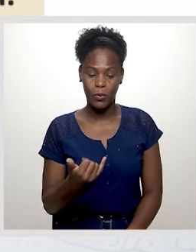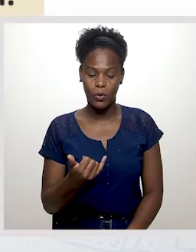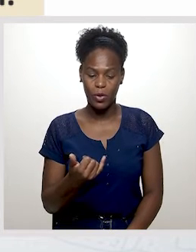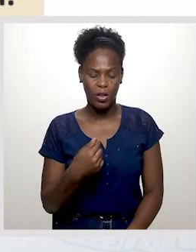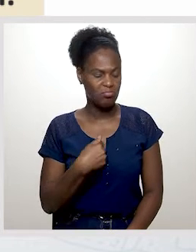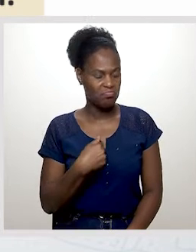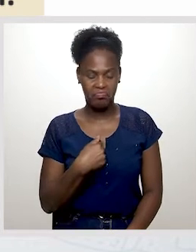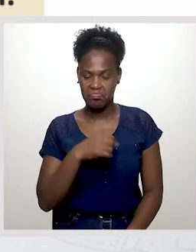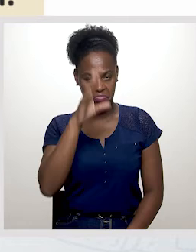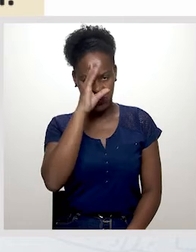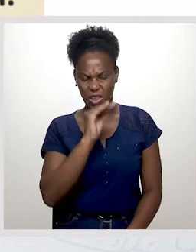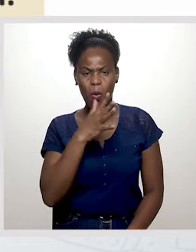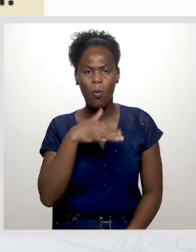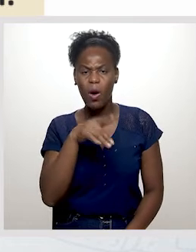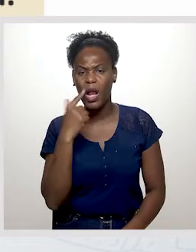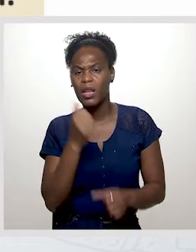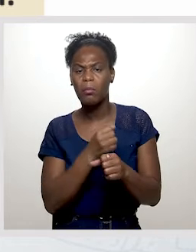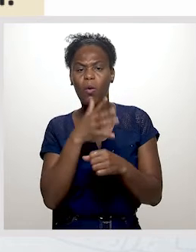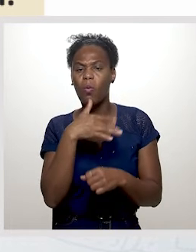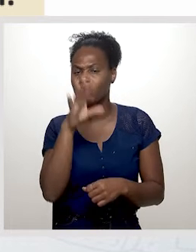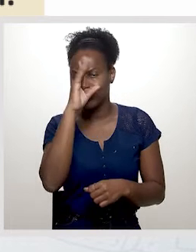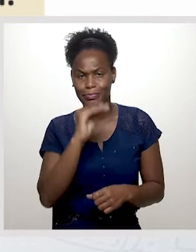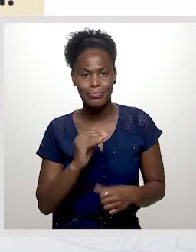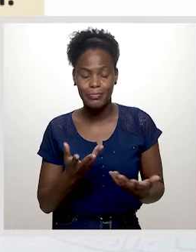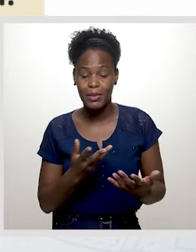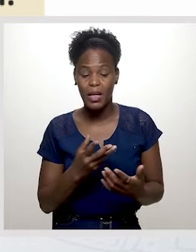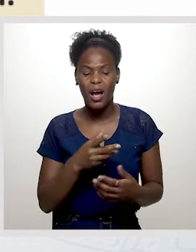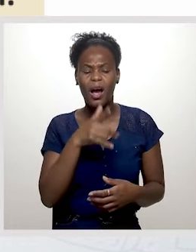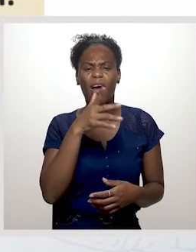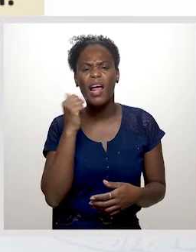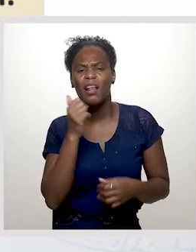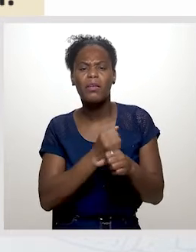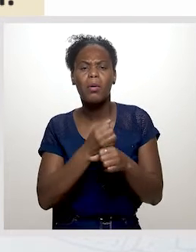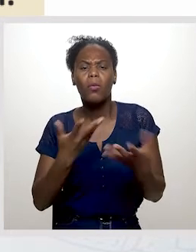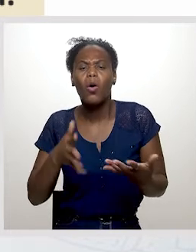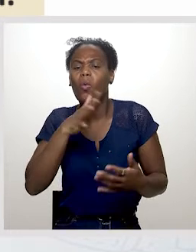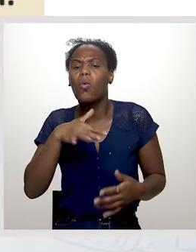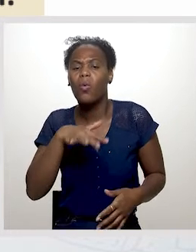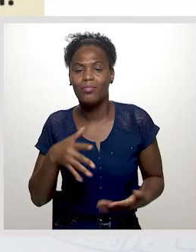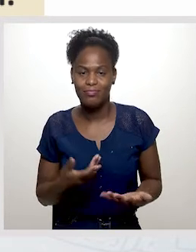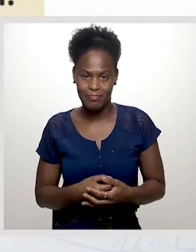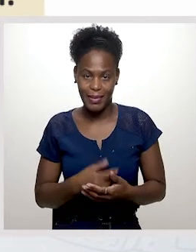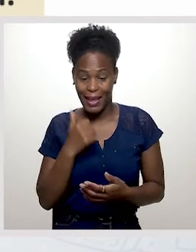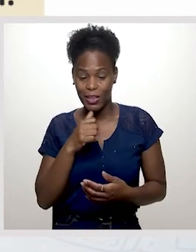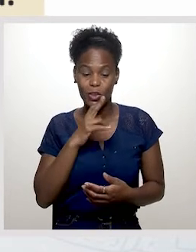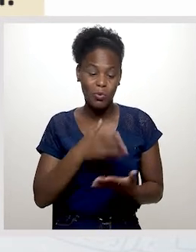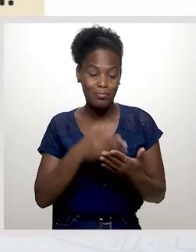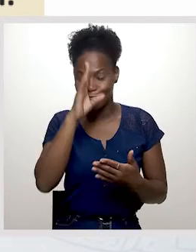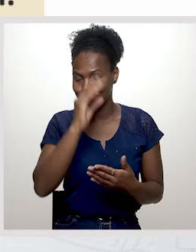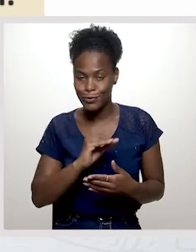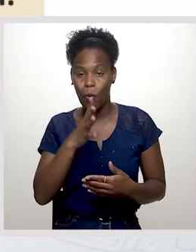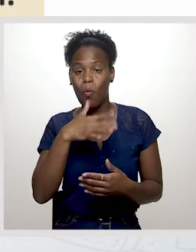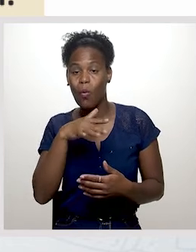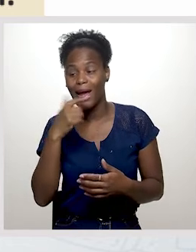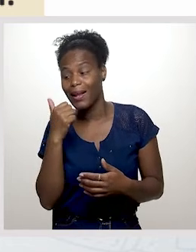Après, je ne sais pas où il travaille maintenant. Donc, où il travaille maintenant, il répond « Je ne sais